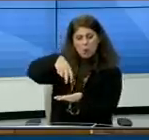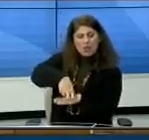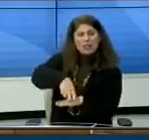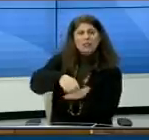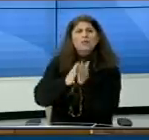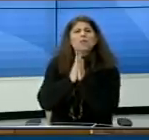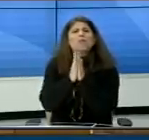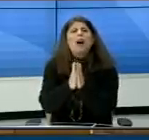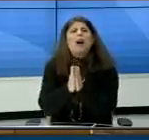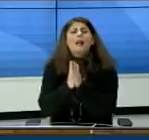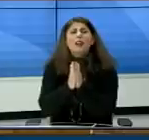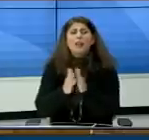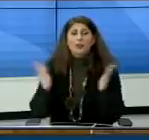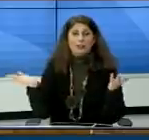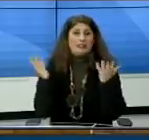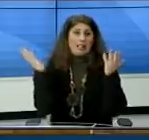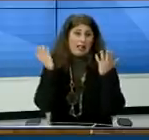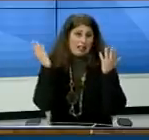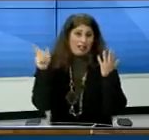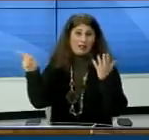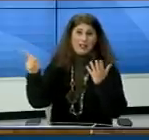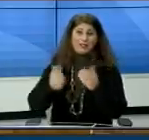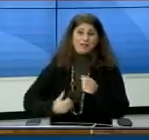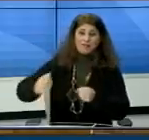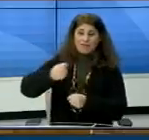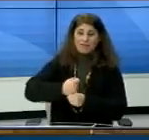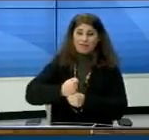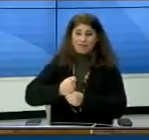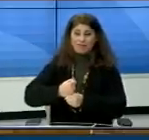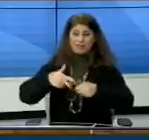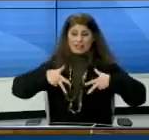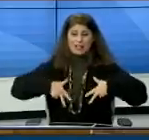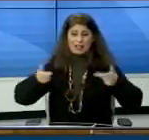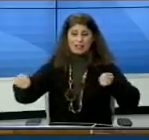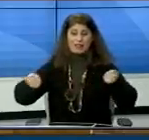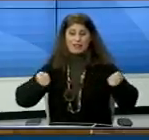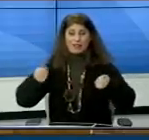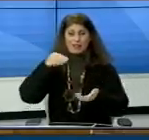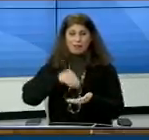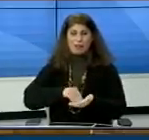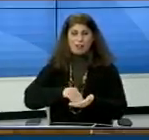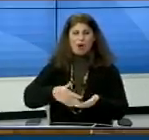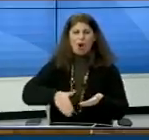σας παρακαλούν τάχα να κυβερνήσετε ξανά.